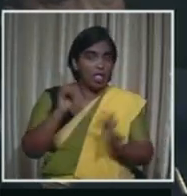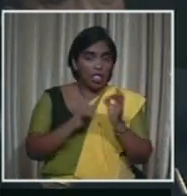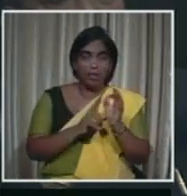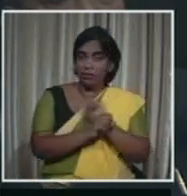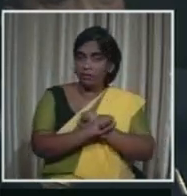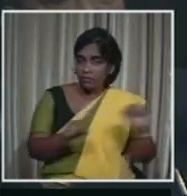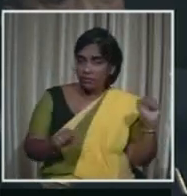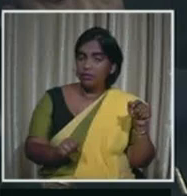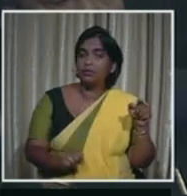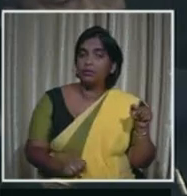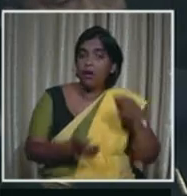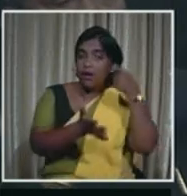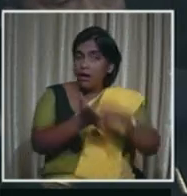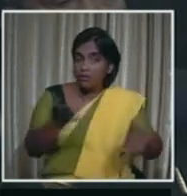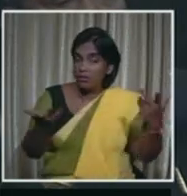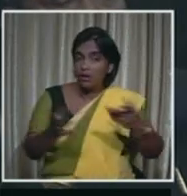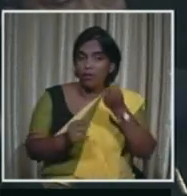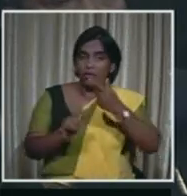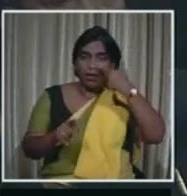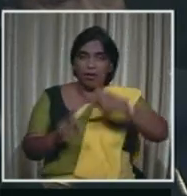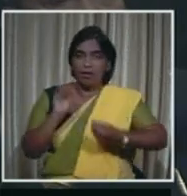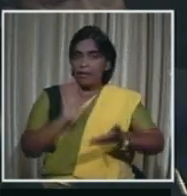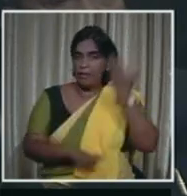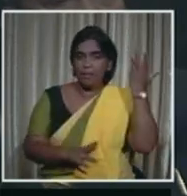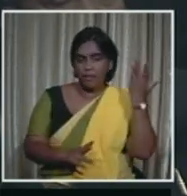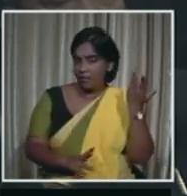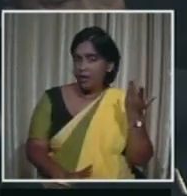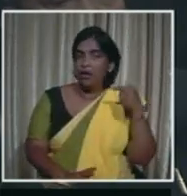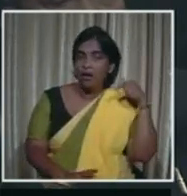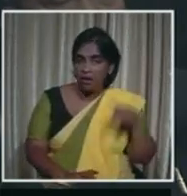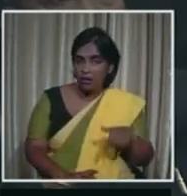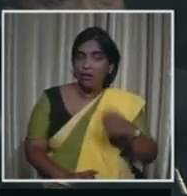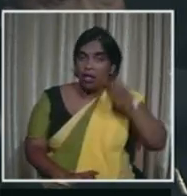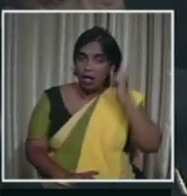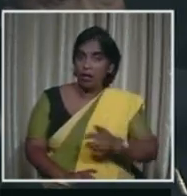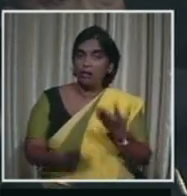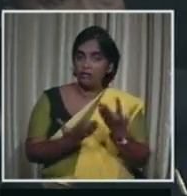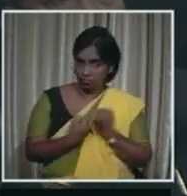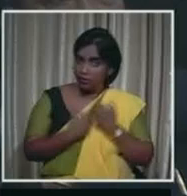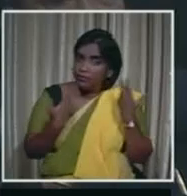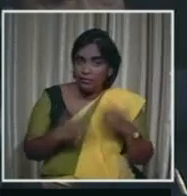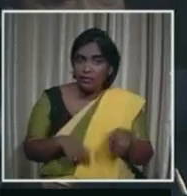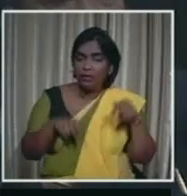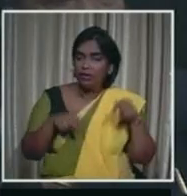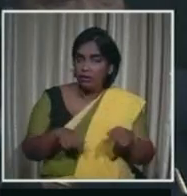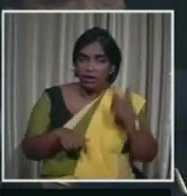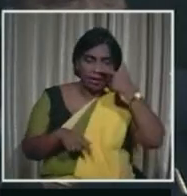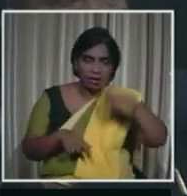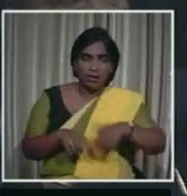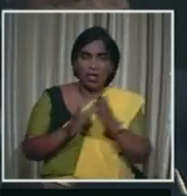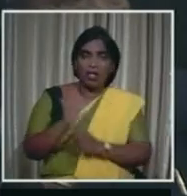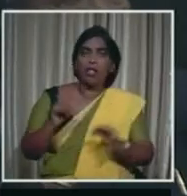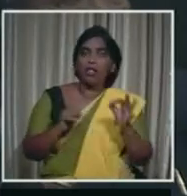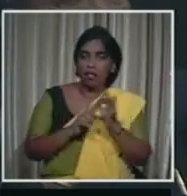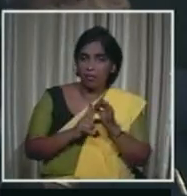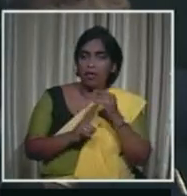ඇමතුමාගේ අවසරය නැතුව එතකොට දැන් ඒ අවසරය ලබා ගත්තද දැනට කනිද තෙල් ඇමතිය